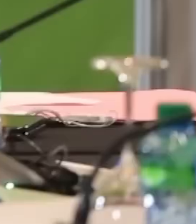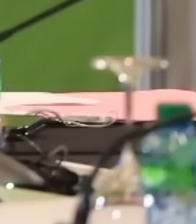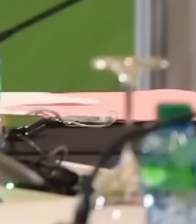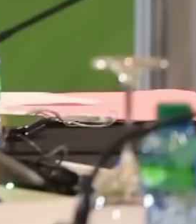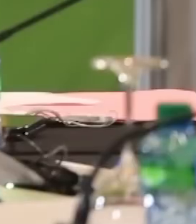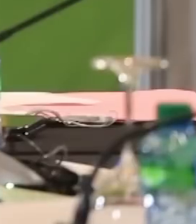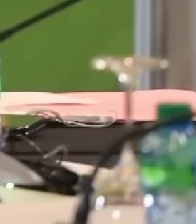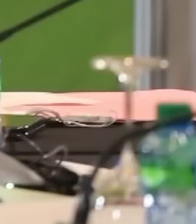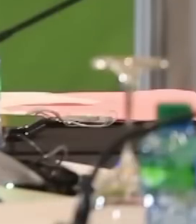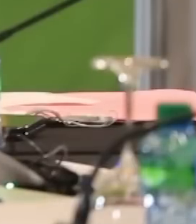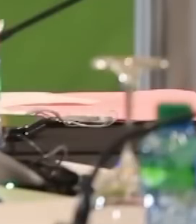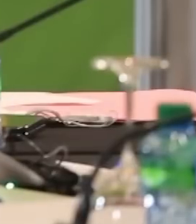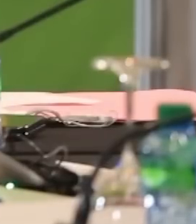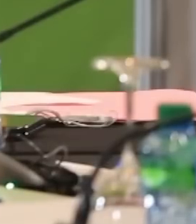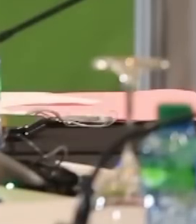l'eau.